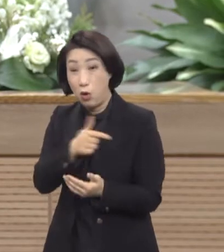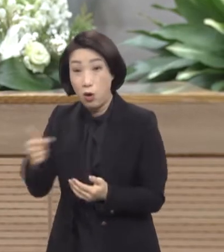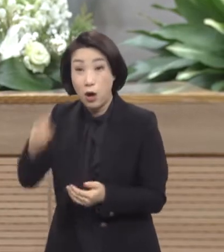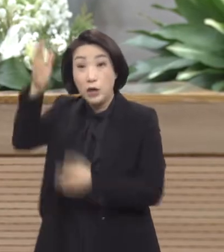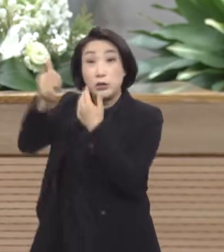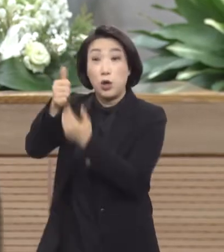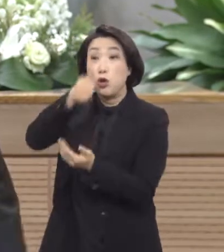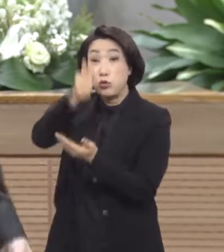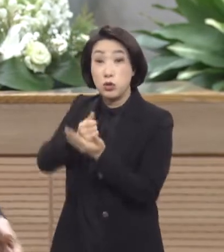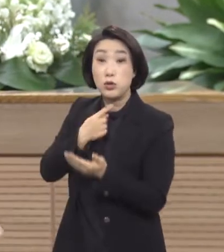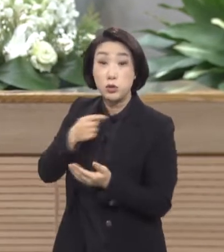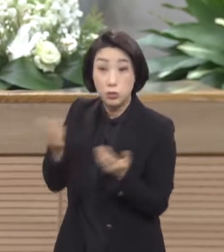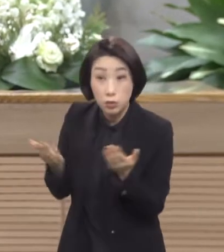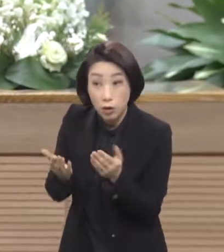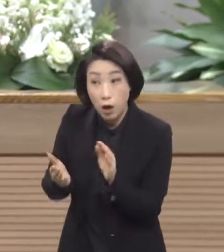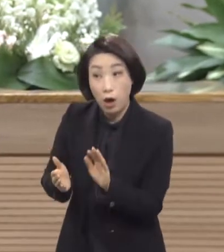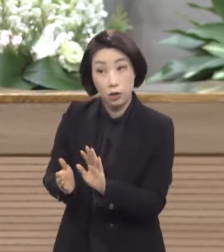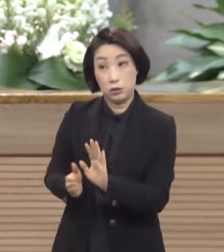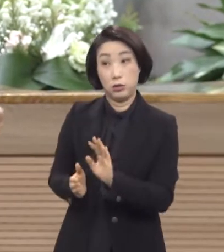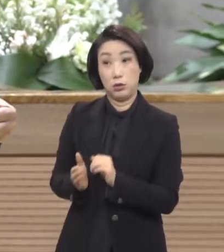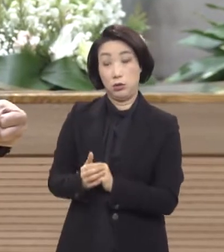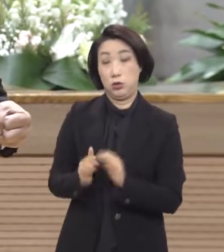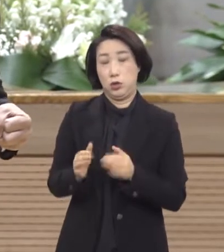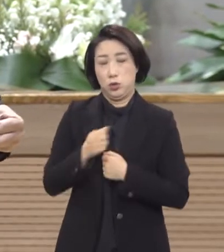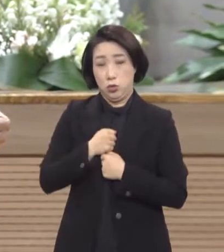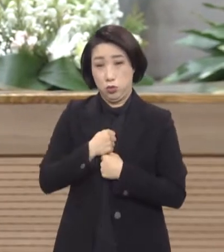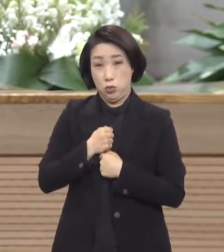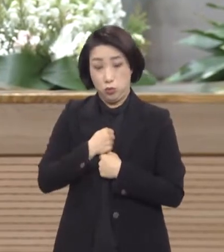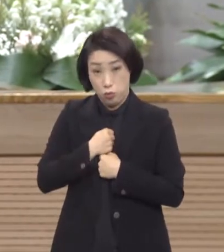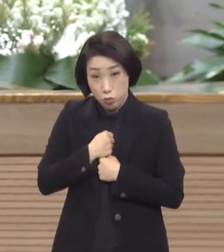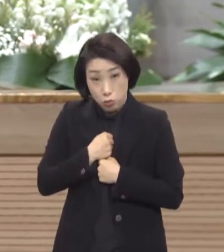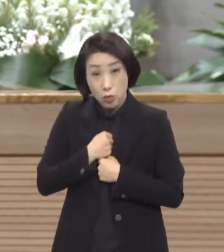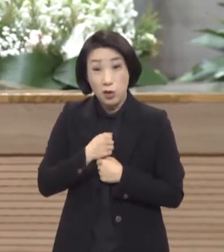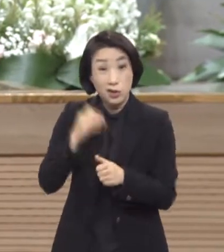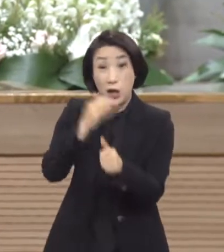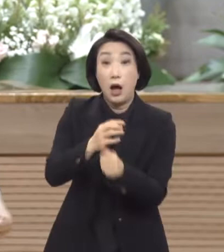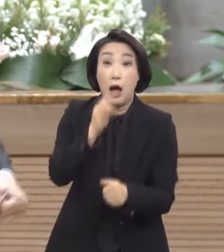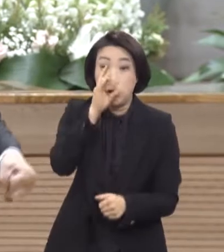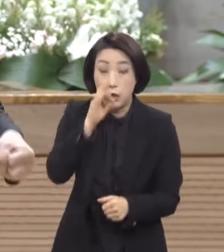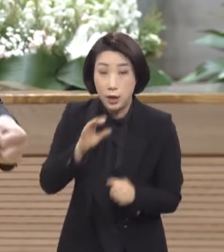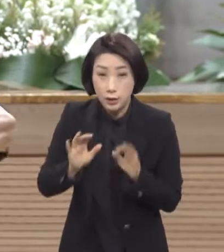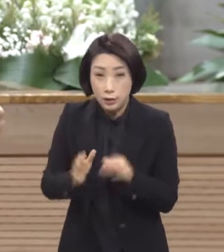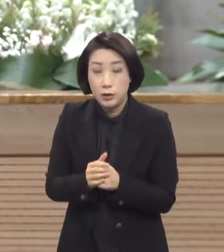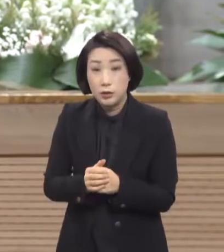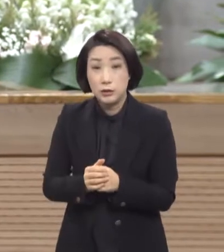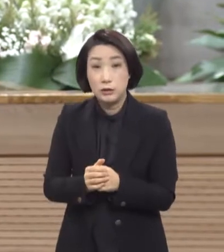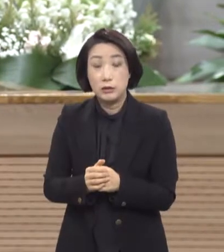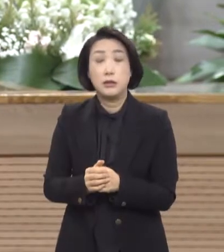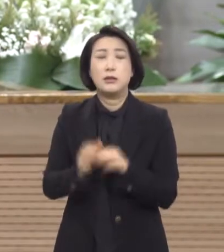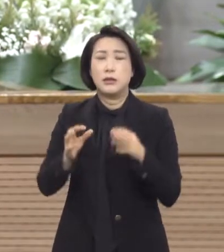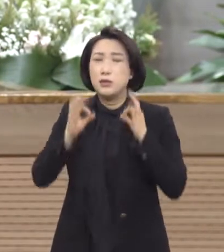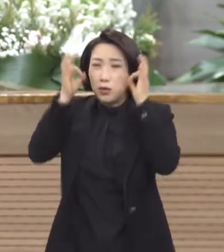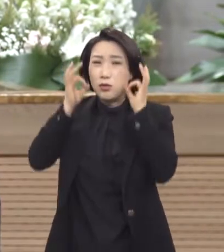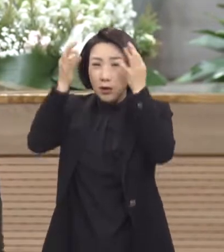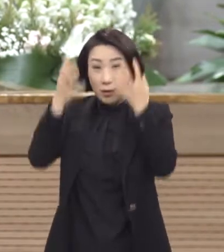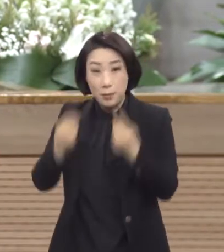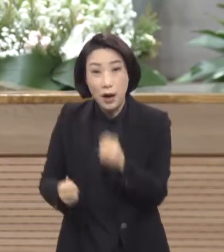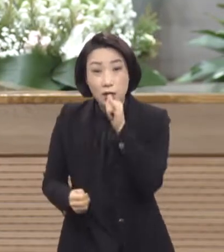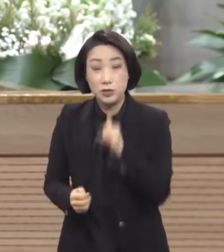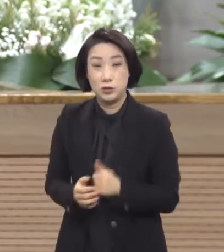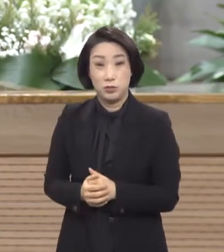되기 때문에 어떻든 바리새인에서 탈락 안 되려고 가진 노력을